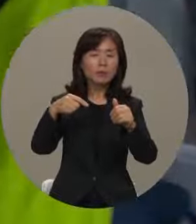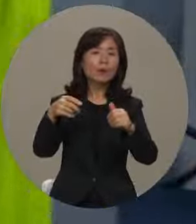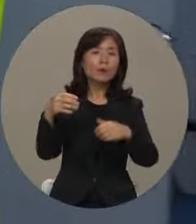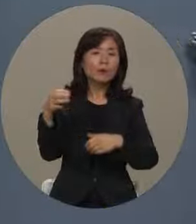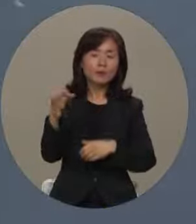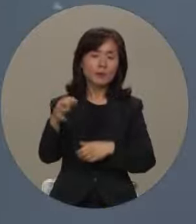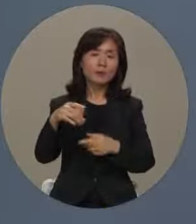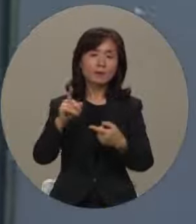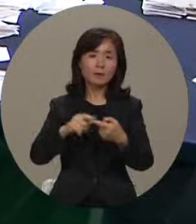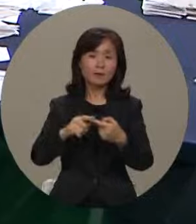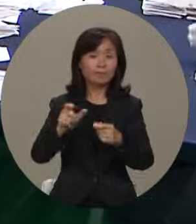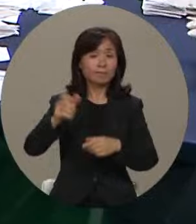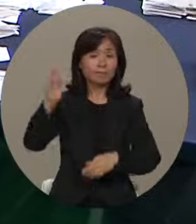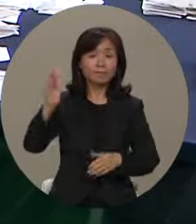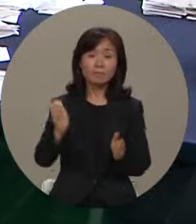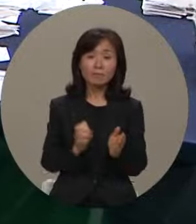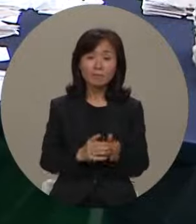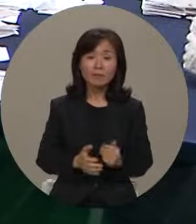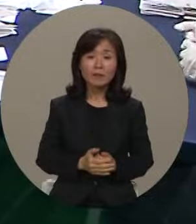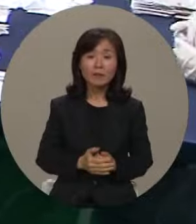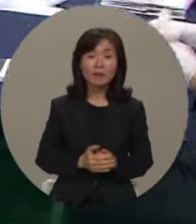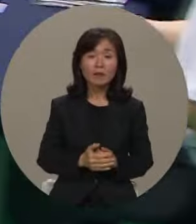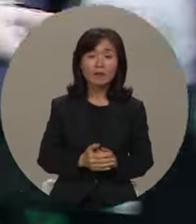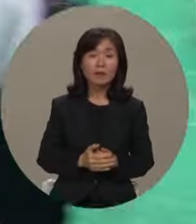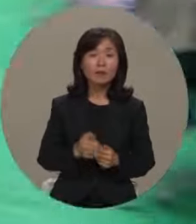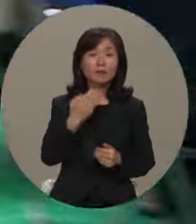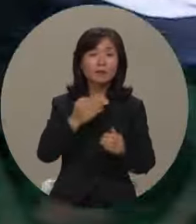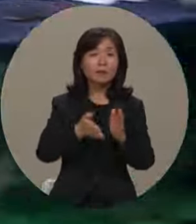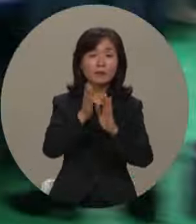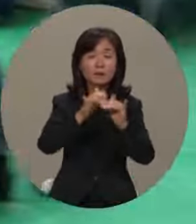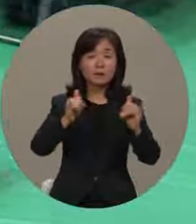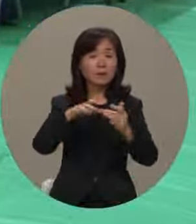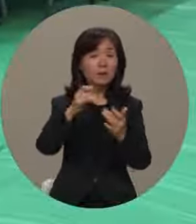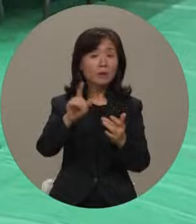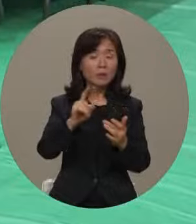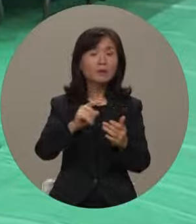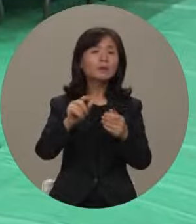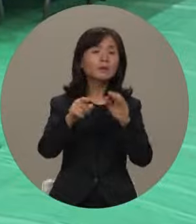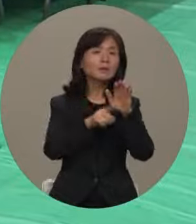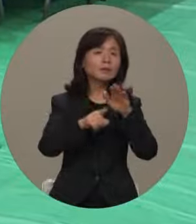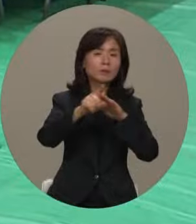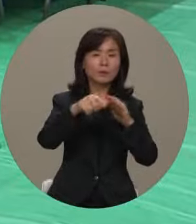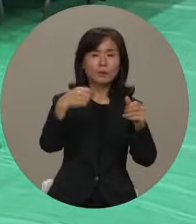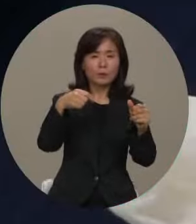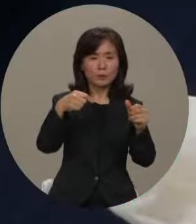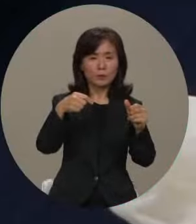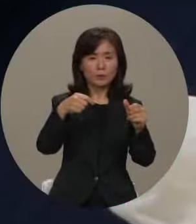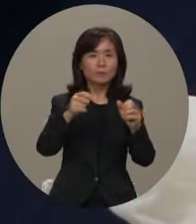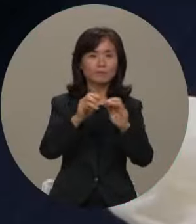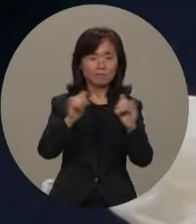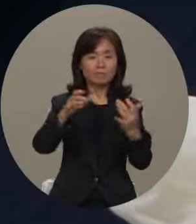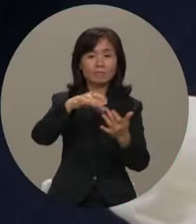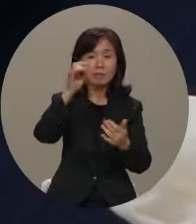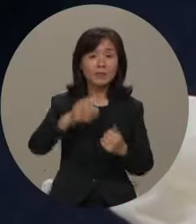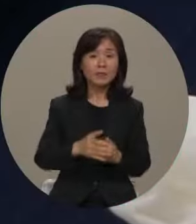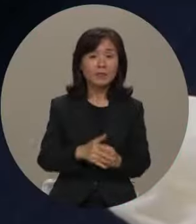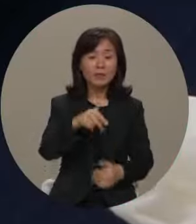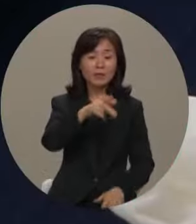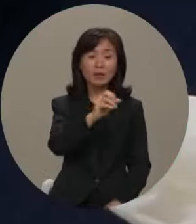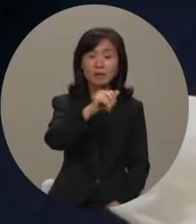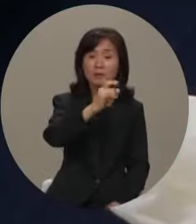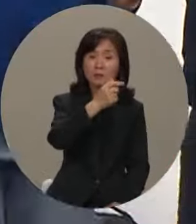서울 시민들의 선택은 진보 교육의 계승이었습니다. 개표 중반부터 줄곧 승기를 이어오던 정근식